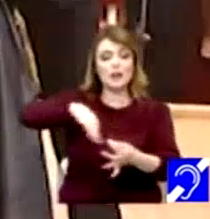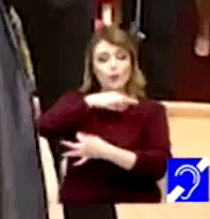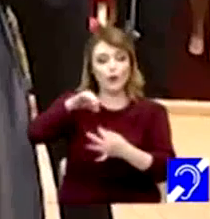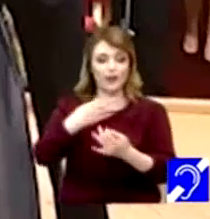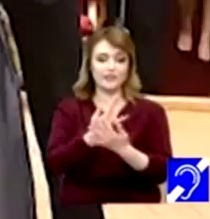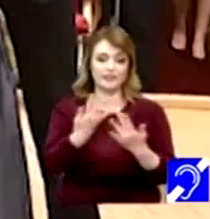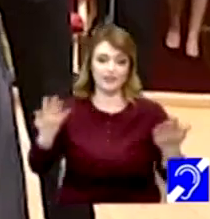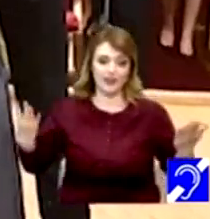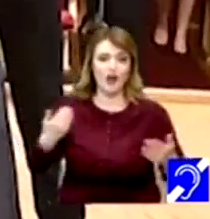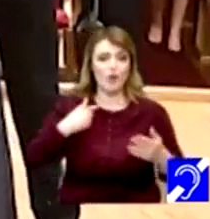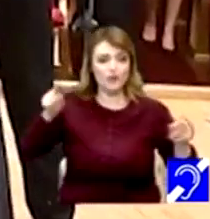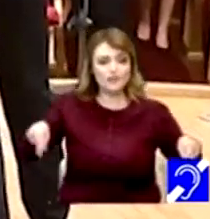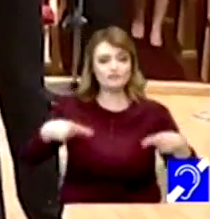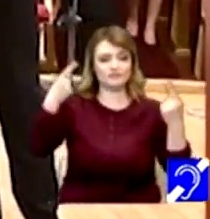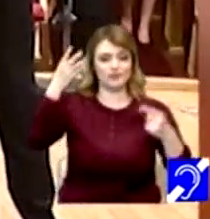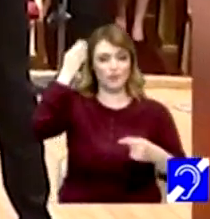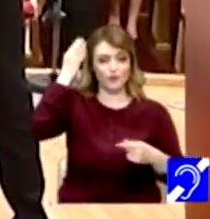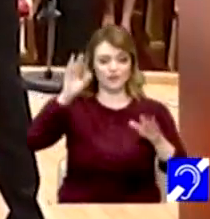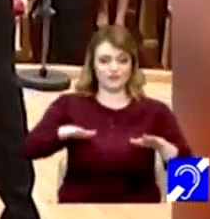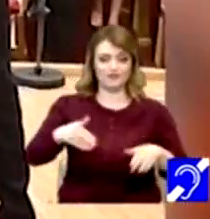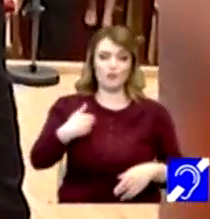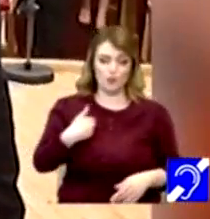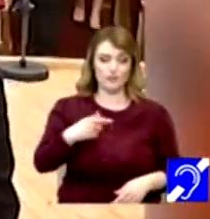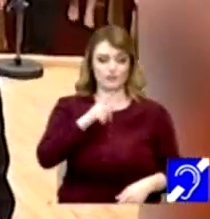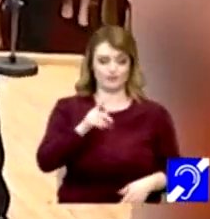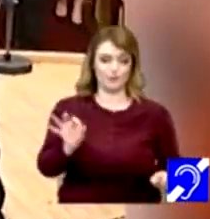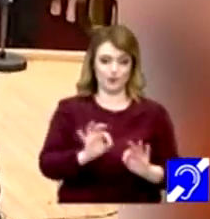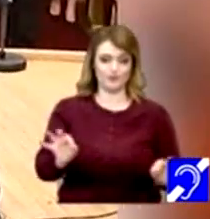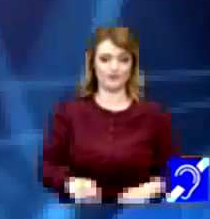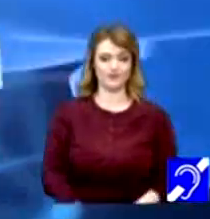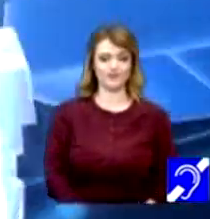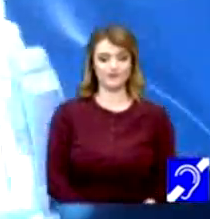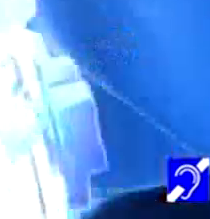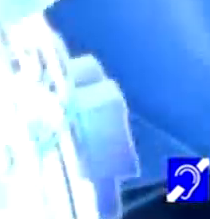la reanimarea muzicii academice locale.